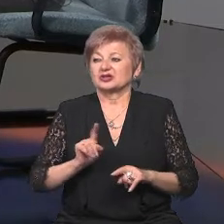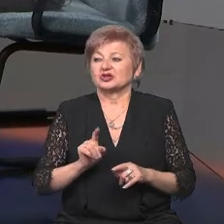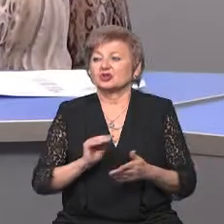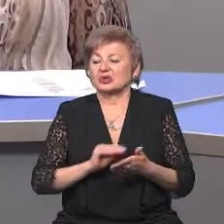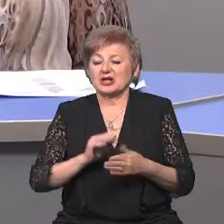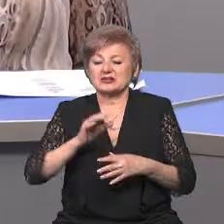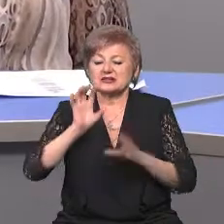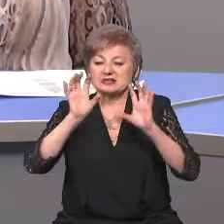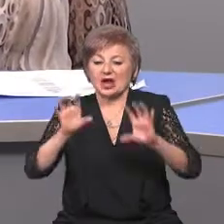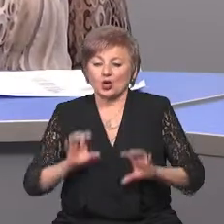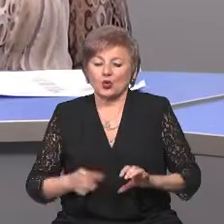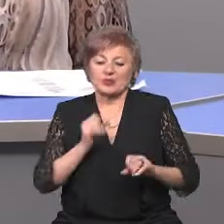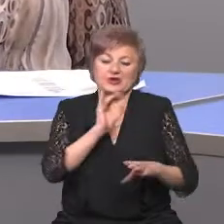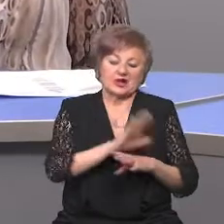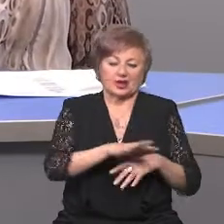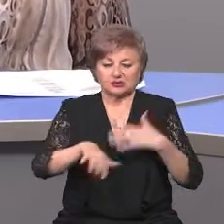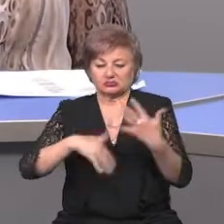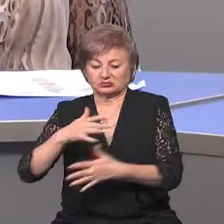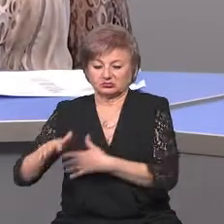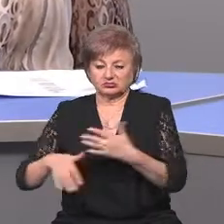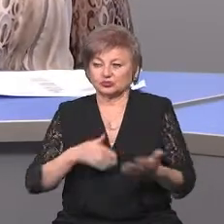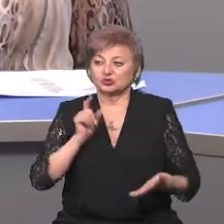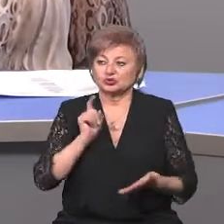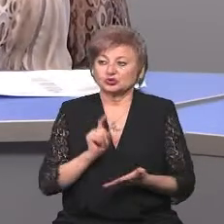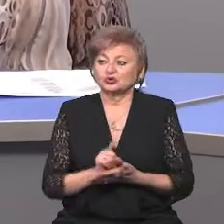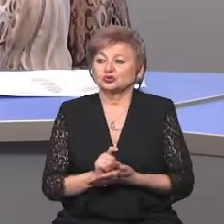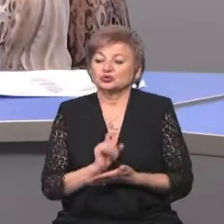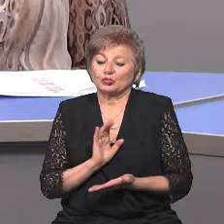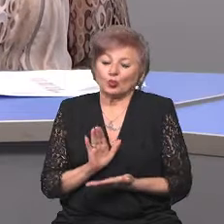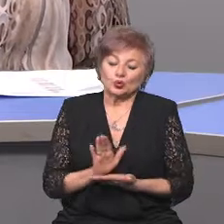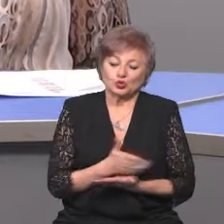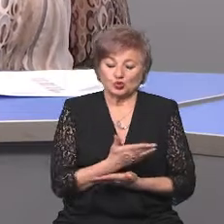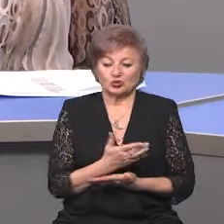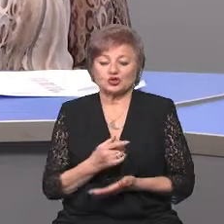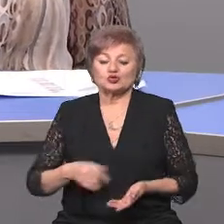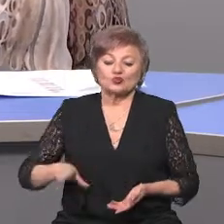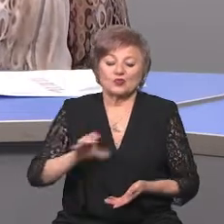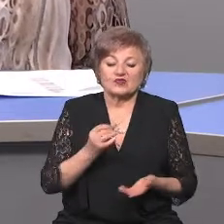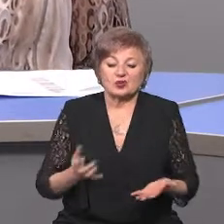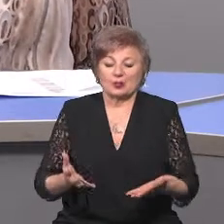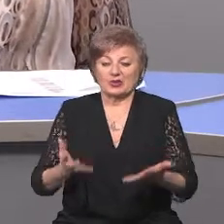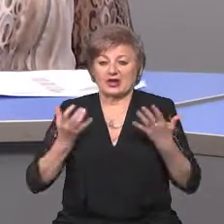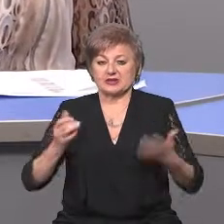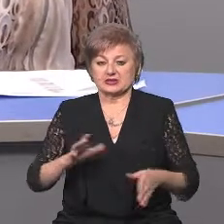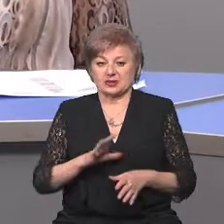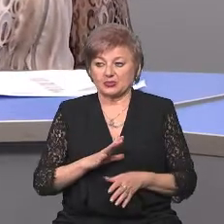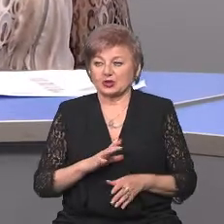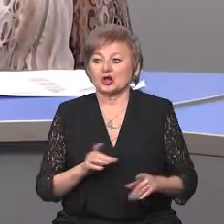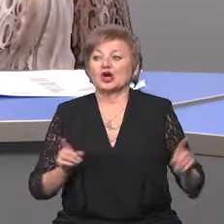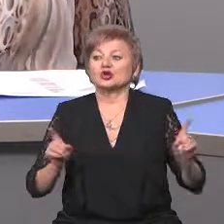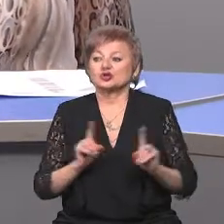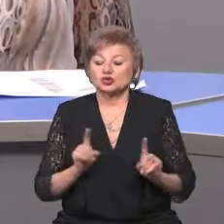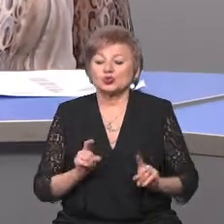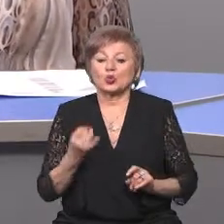між законами та наказами, повинні бути усунені, щоб всім було ясно, що